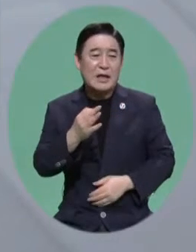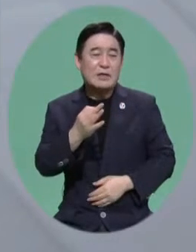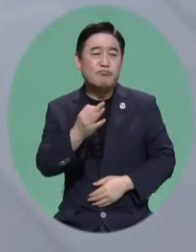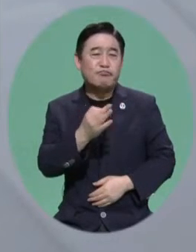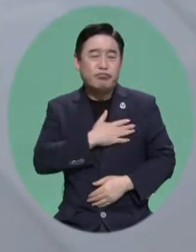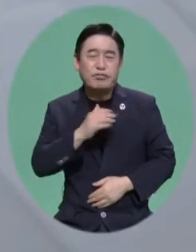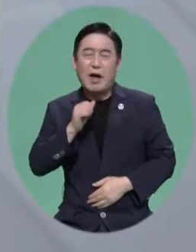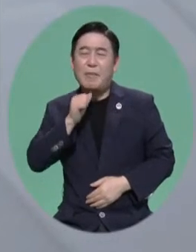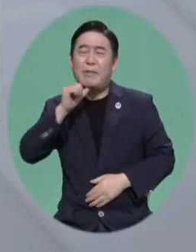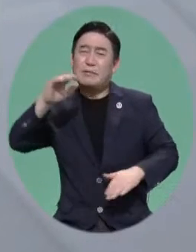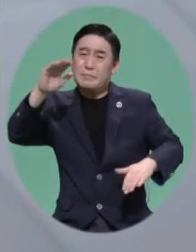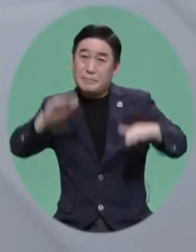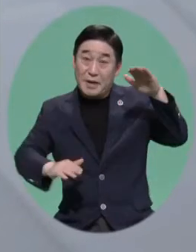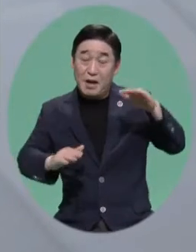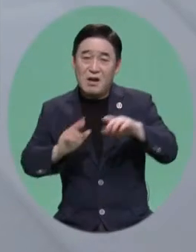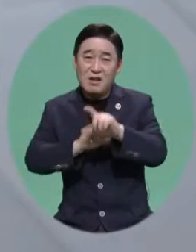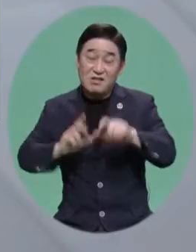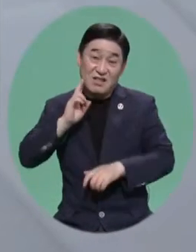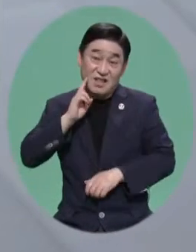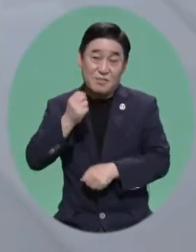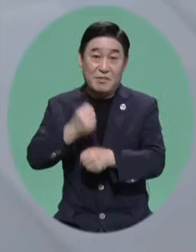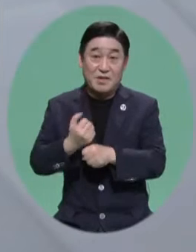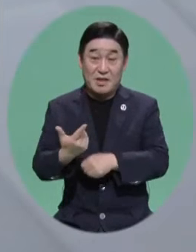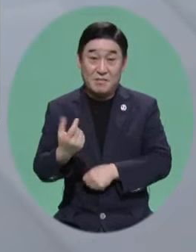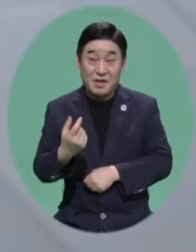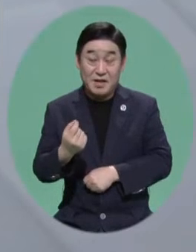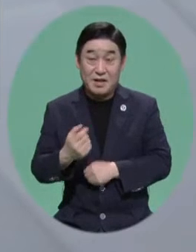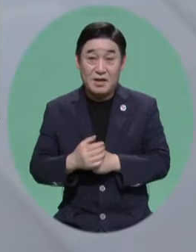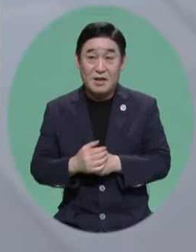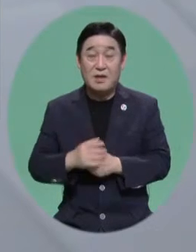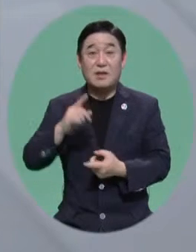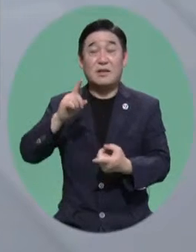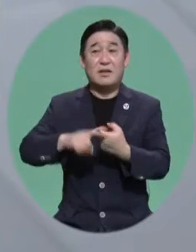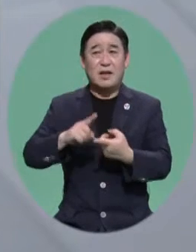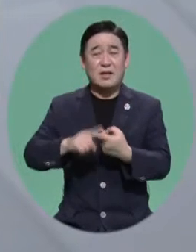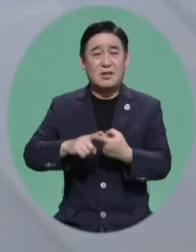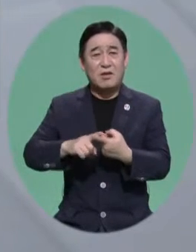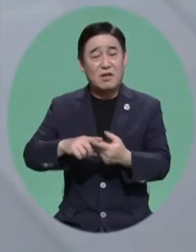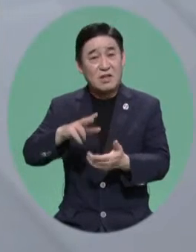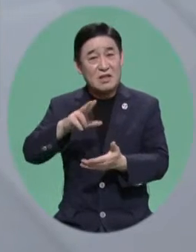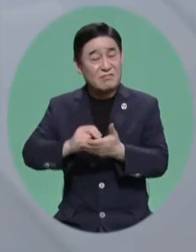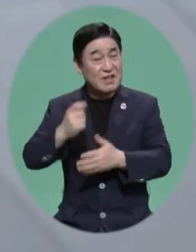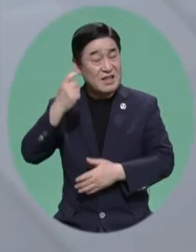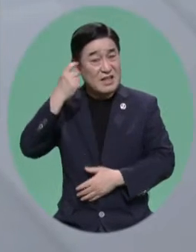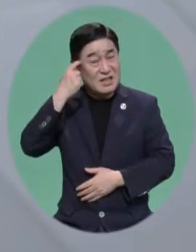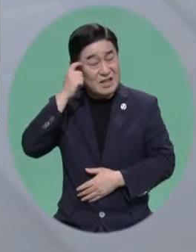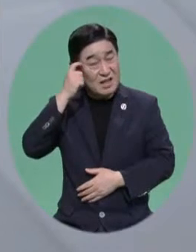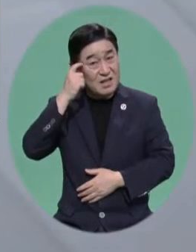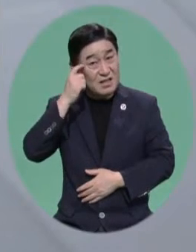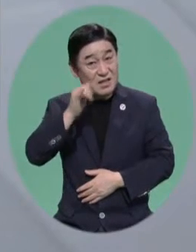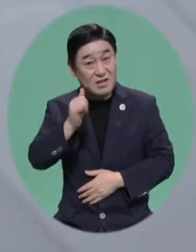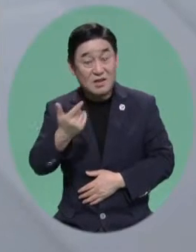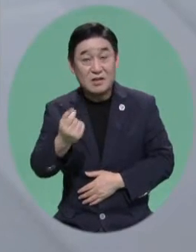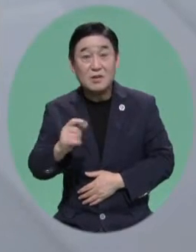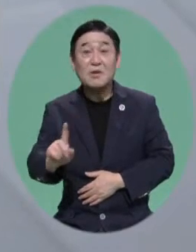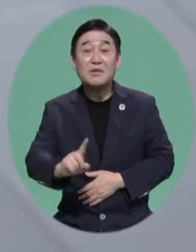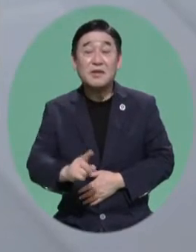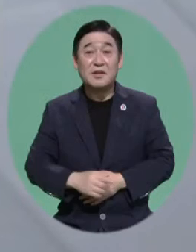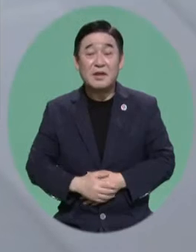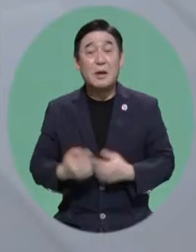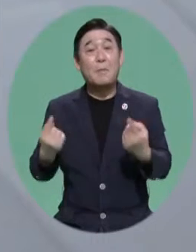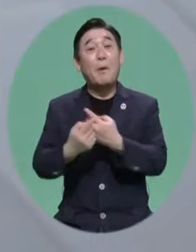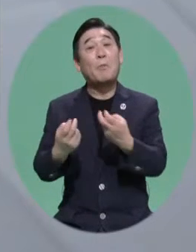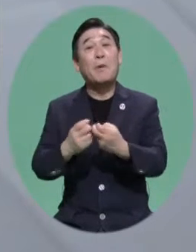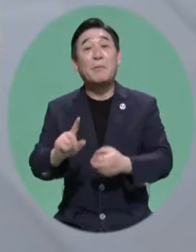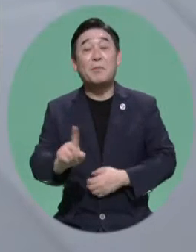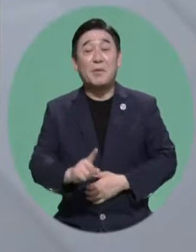악화시키는 역할을 한다는 겁니다 이것에 대해서 아마 문제점을 인식 을 하실 것 같은데요 그럼 어떻게 고치면